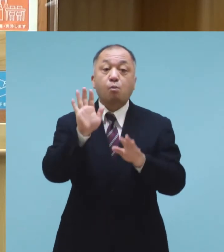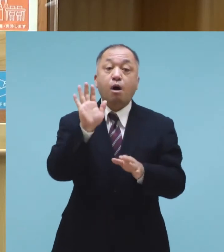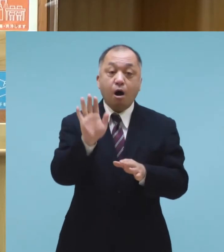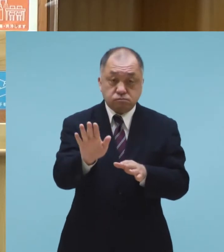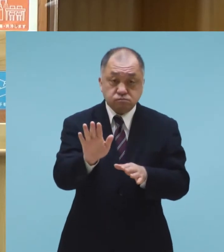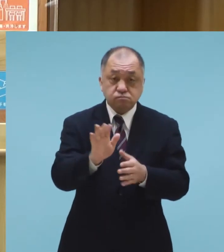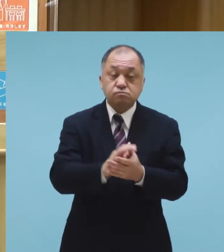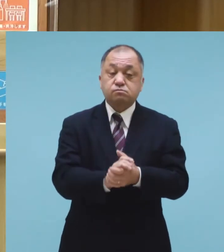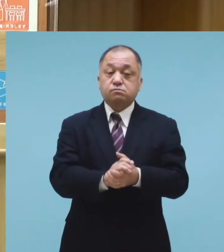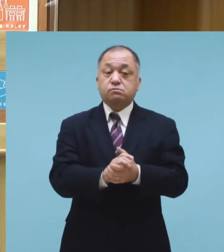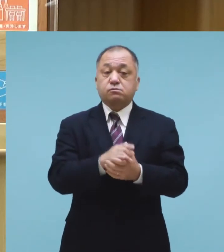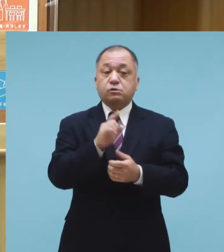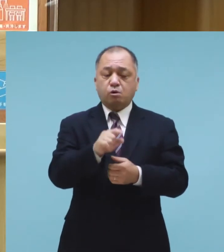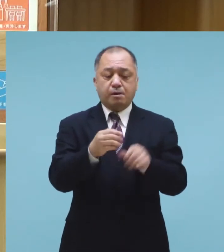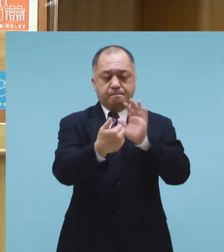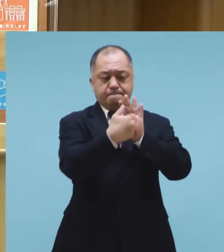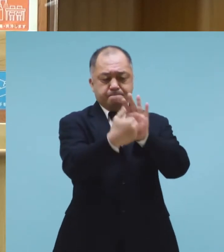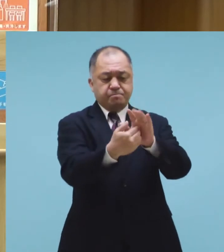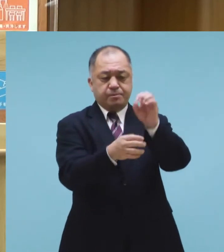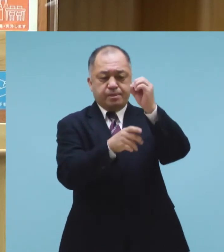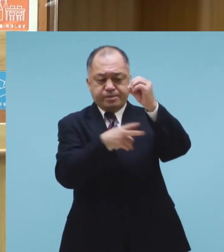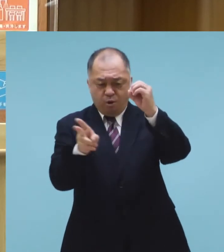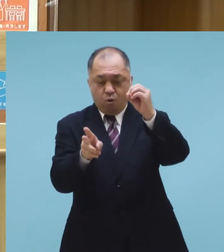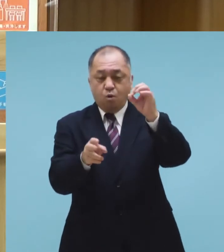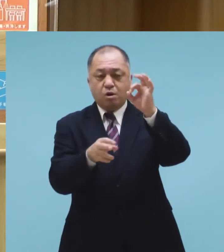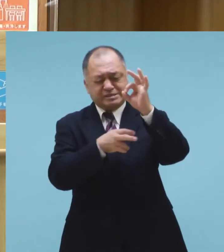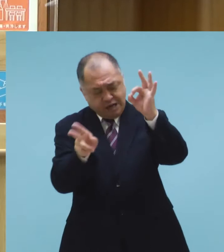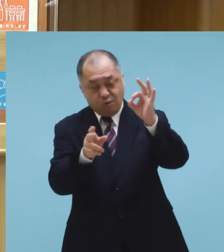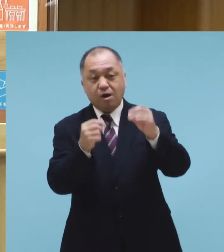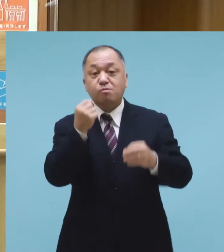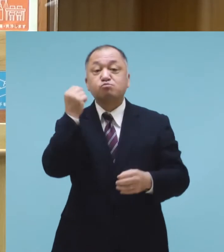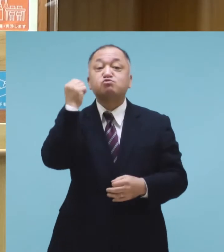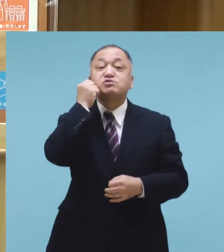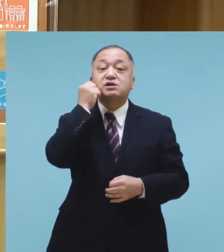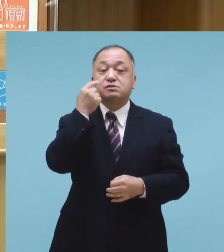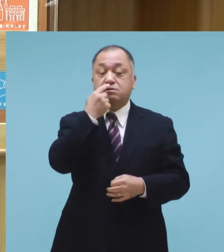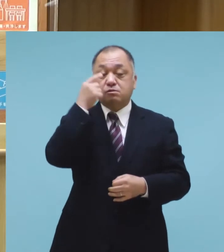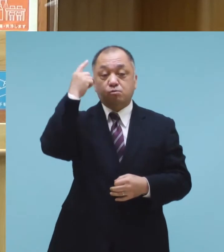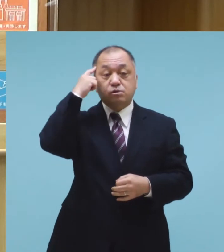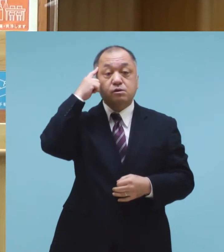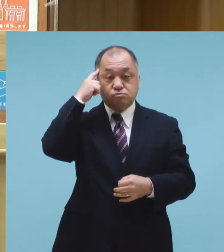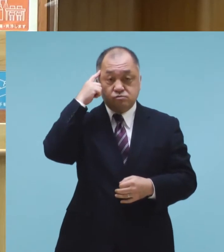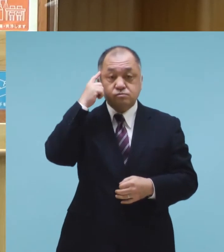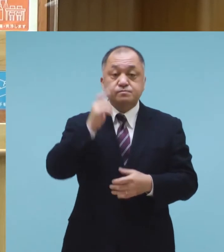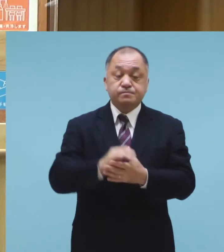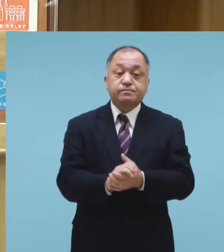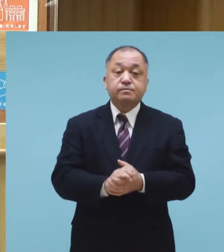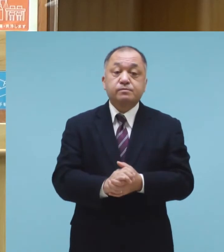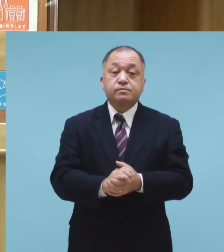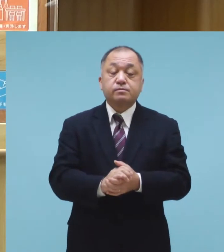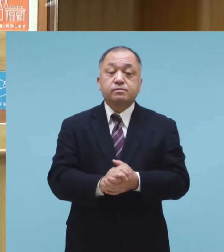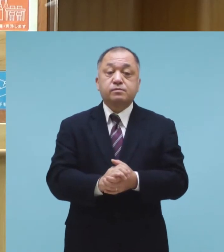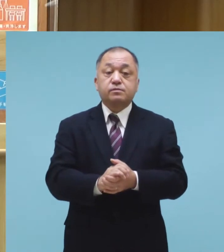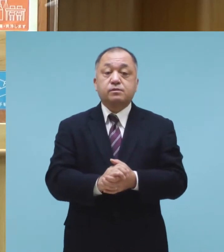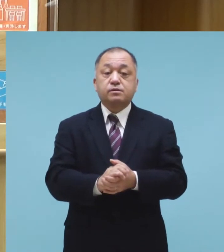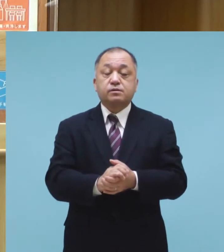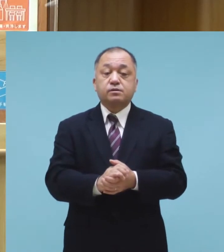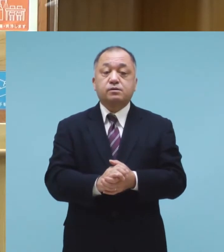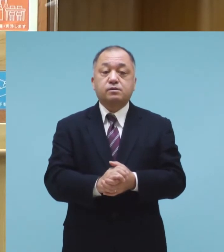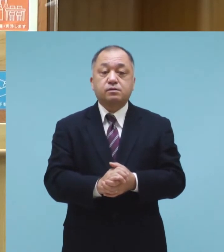それはゼロにできないという状況があると我々は思ってまして、そういった中ではやは